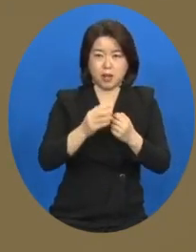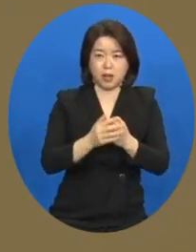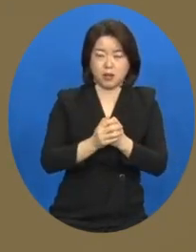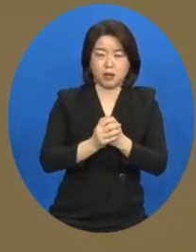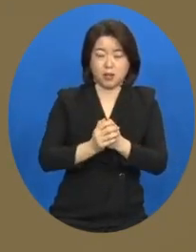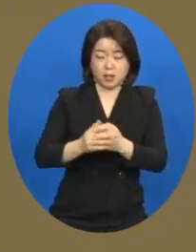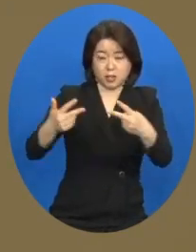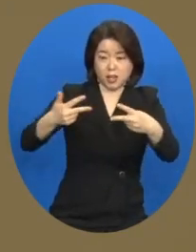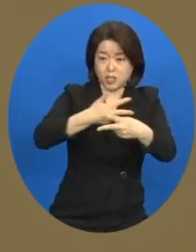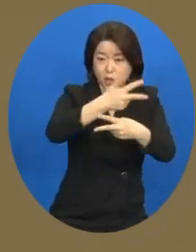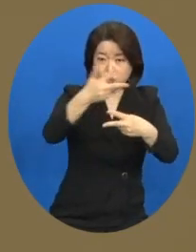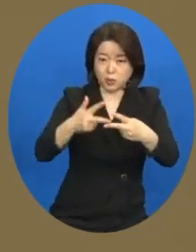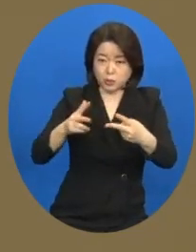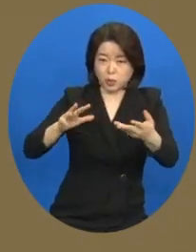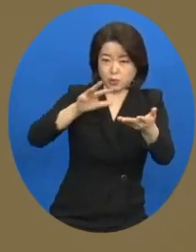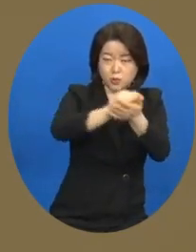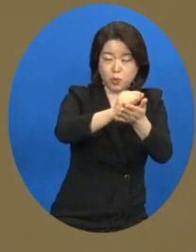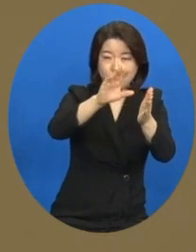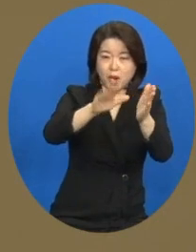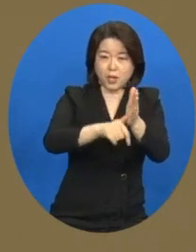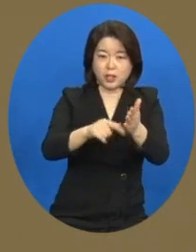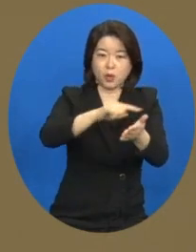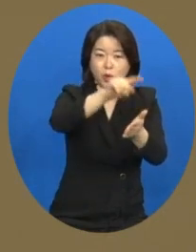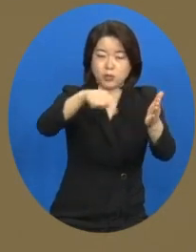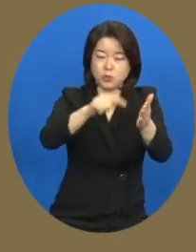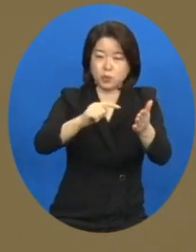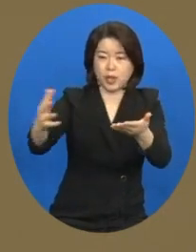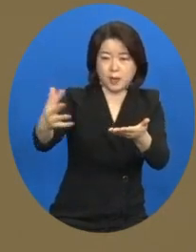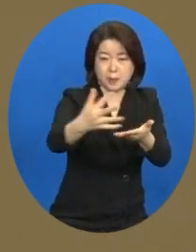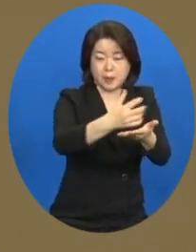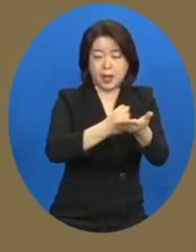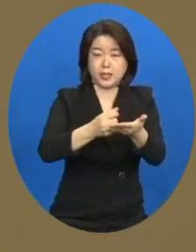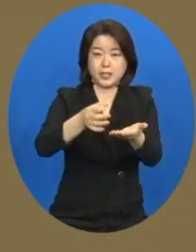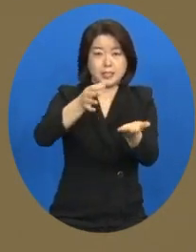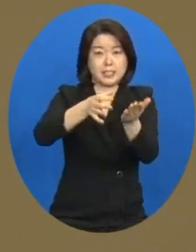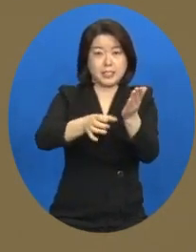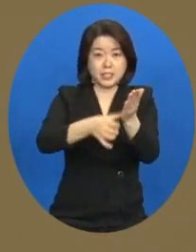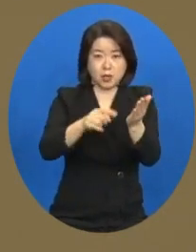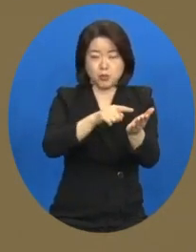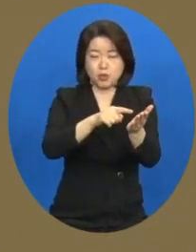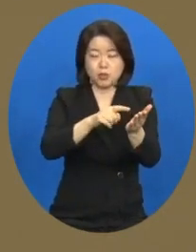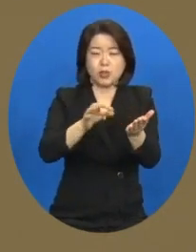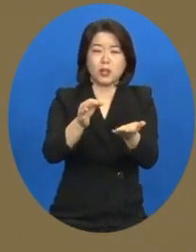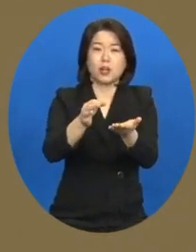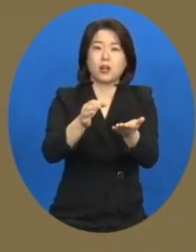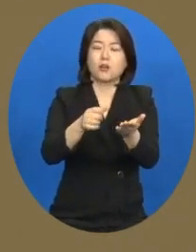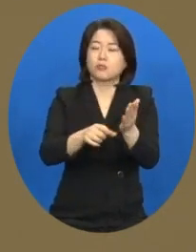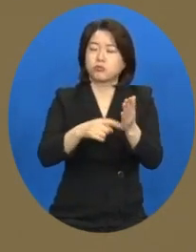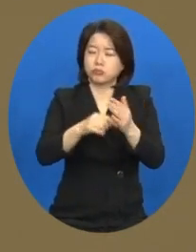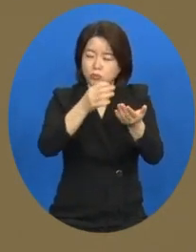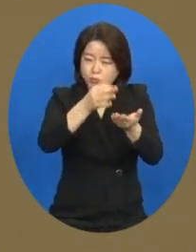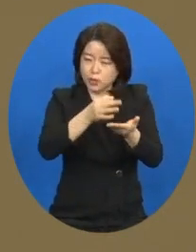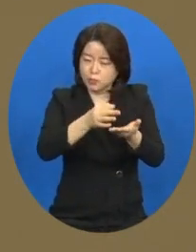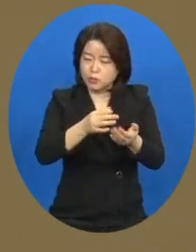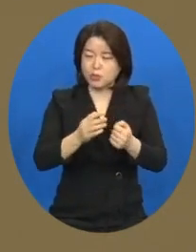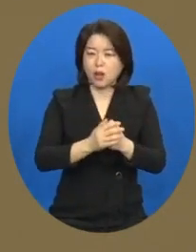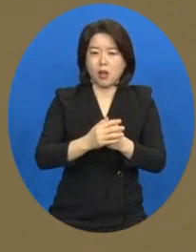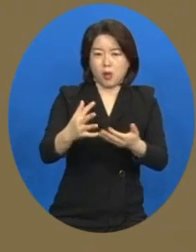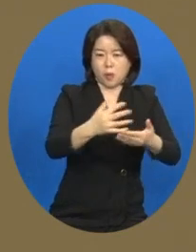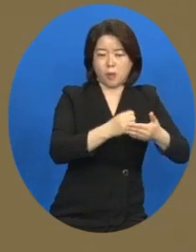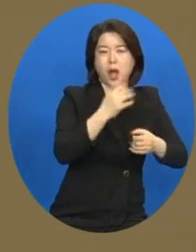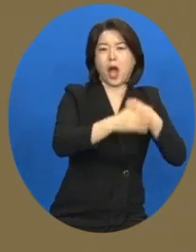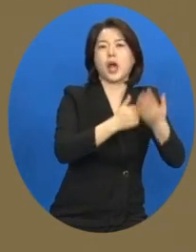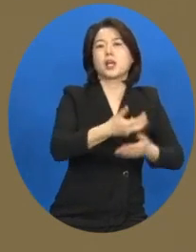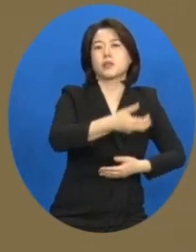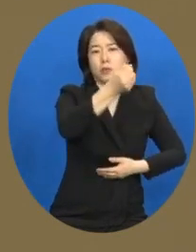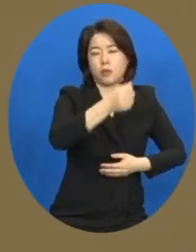하나님의 것이라고 했다. 누구도 손대지 말라. 그런데 아간이 그 탐심으로 재물을 숨겼다가